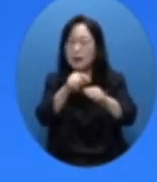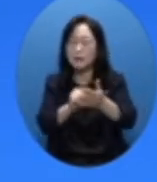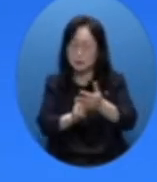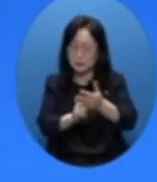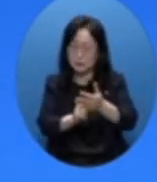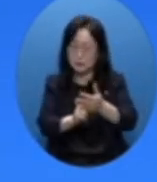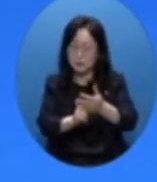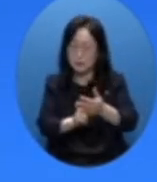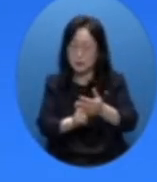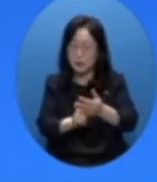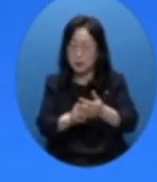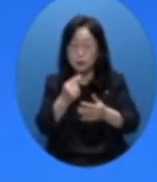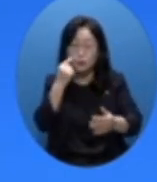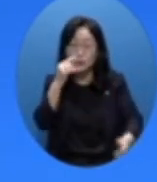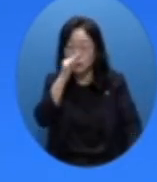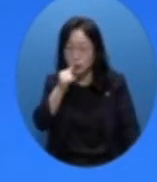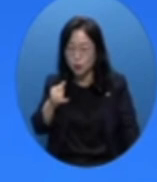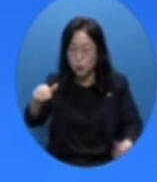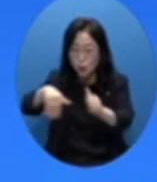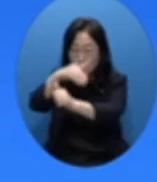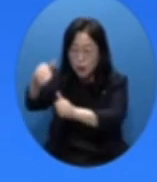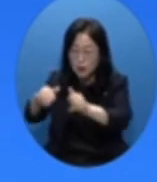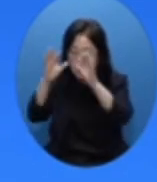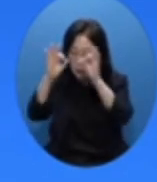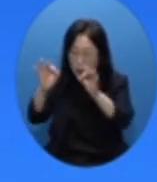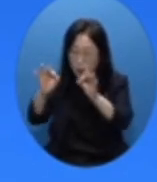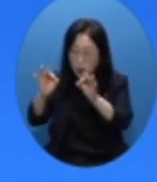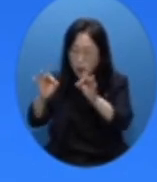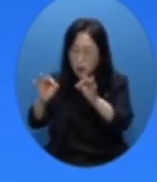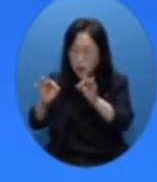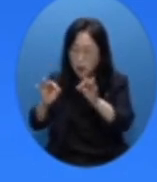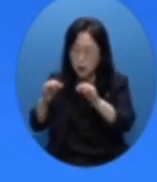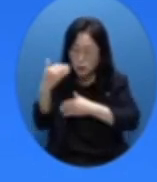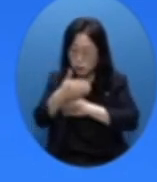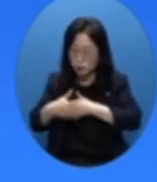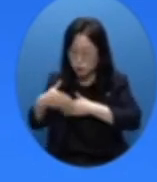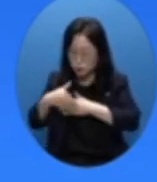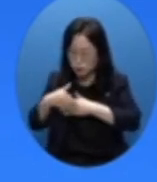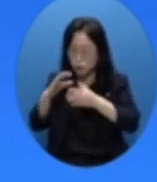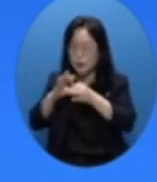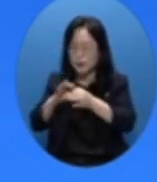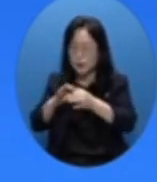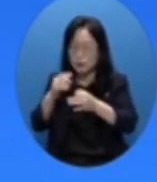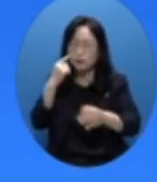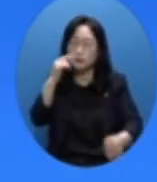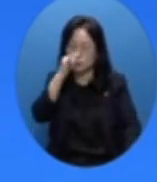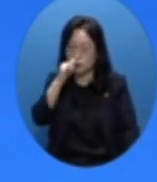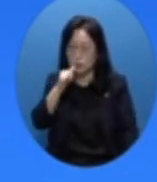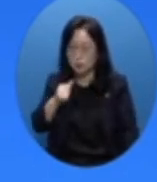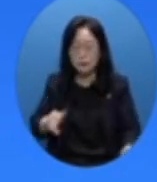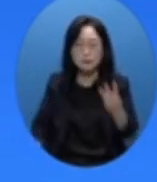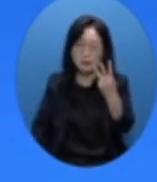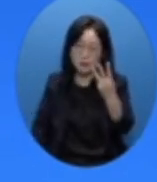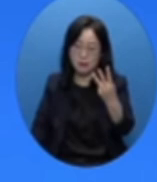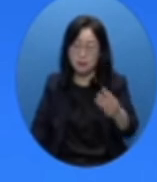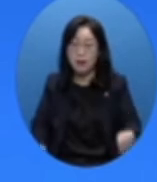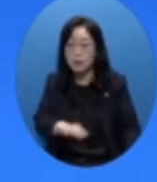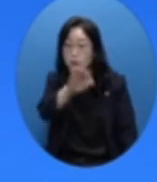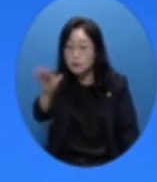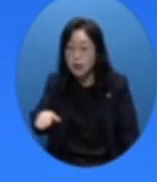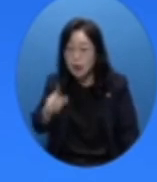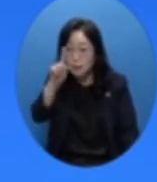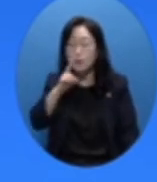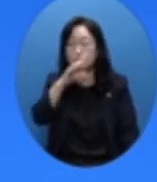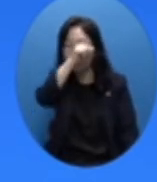바로는 육신의 는 세 가지 눈이 있습니다 한번 뿐이지만 사람 동안 왜 예수